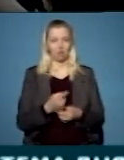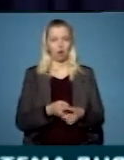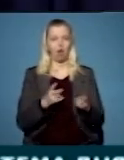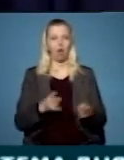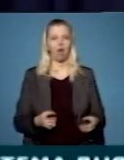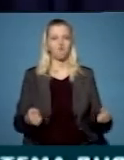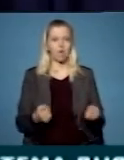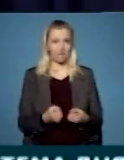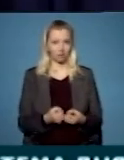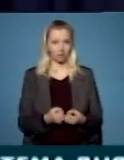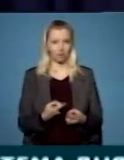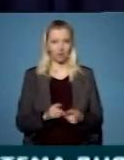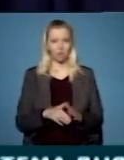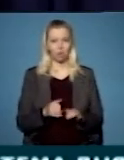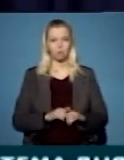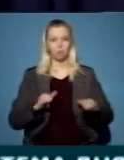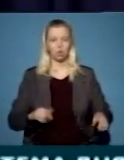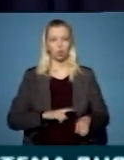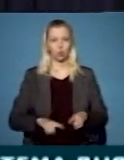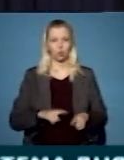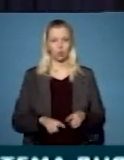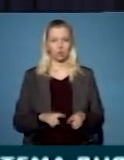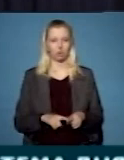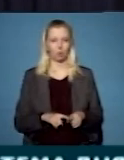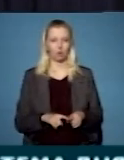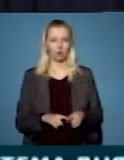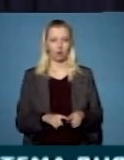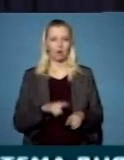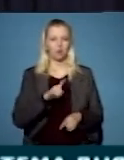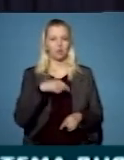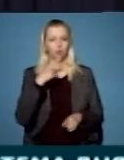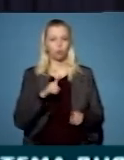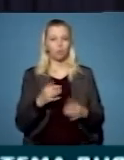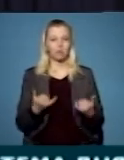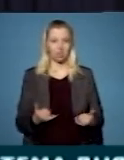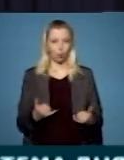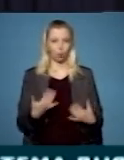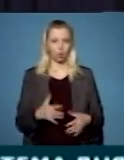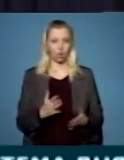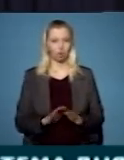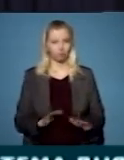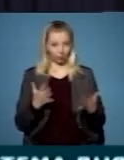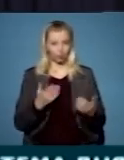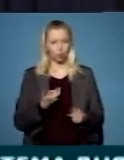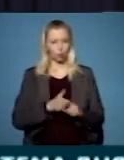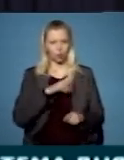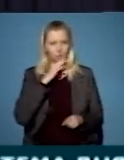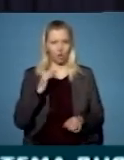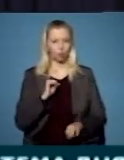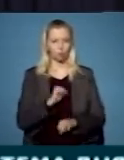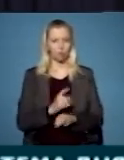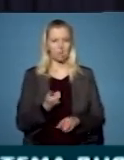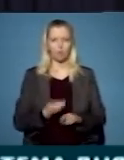аварійність. Ну, але це викликане збільшенням швидкості. Ви казали, що вже сьогодні є прецеденти, що дуже багатьох зупинили